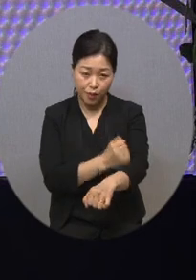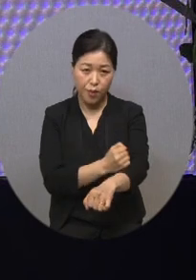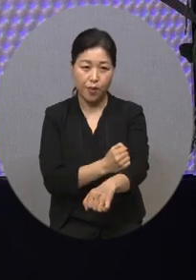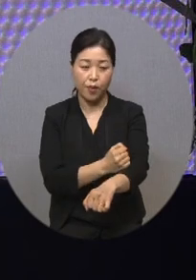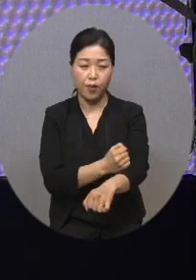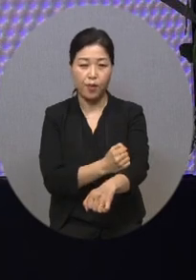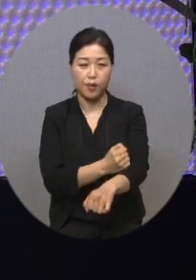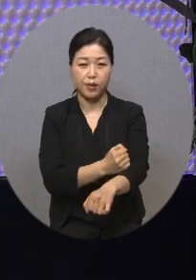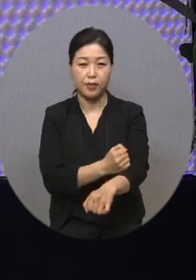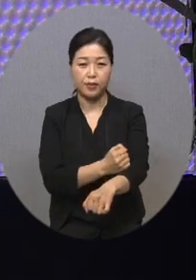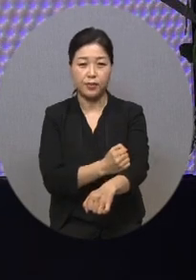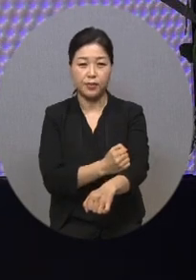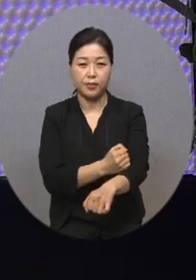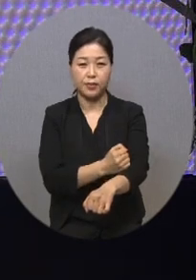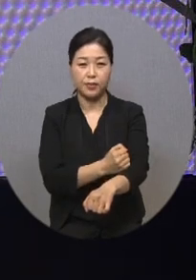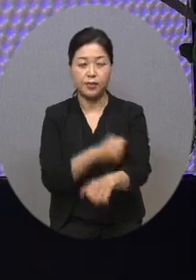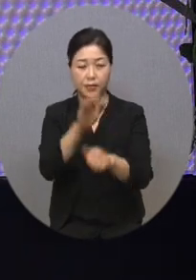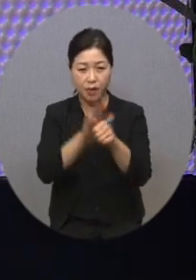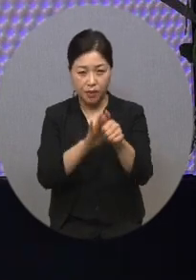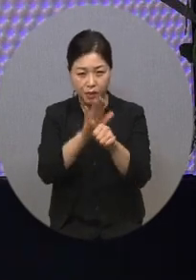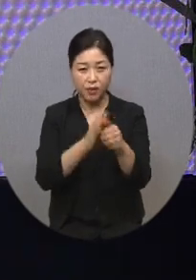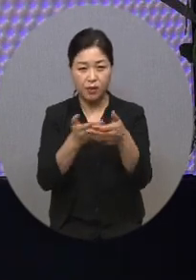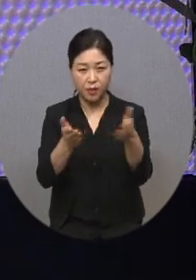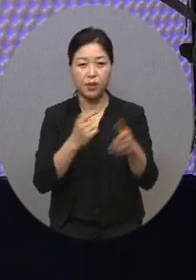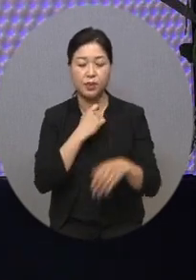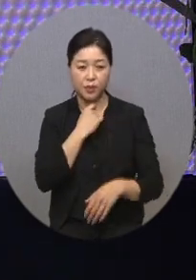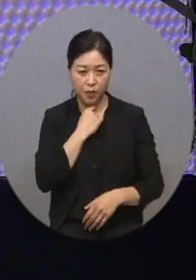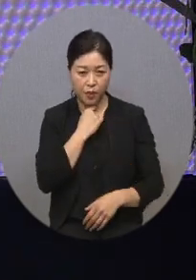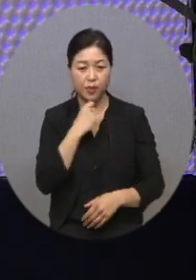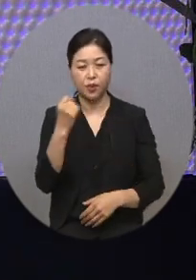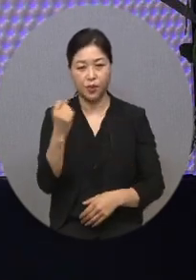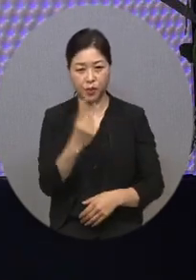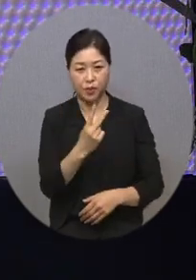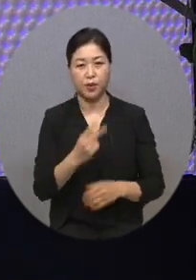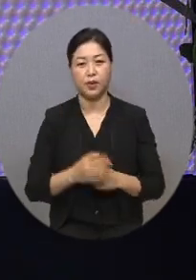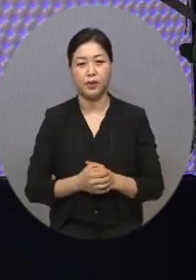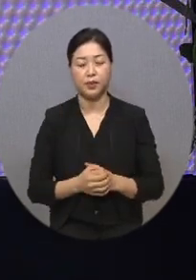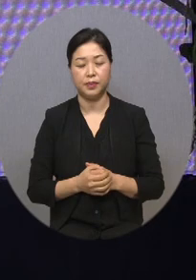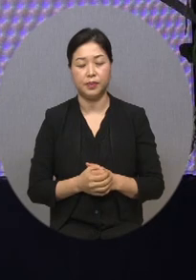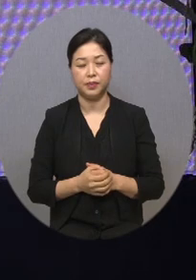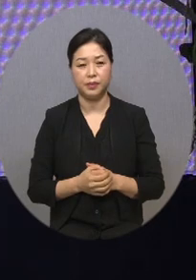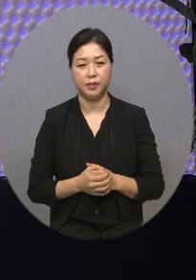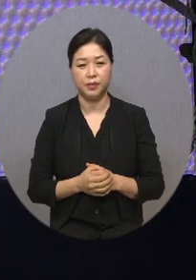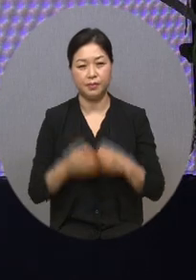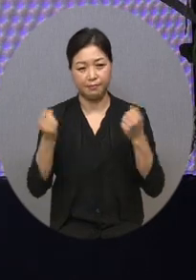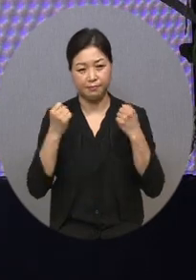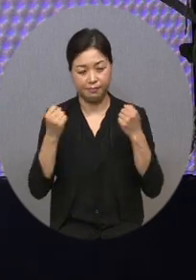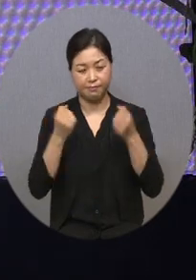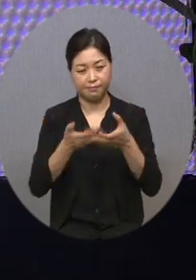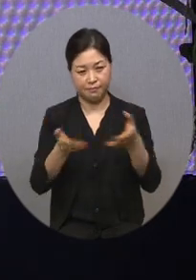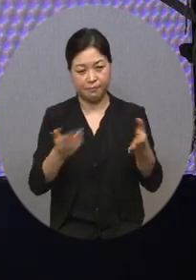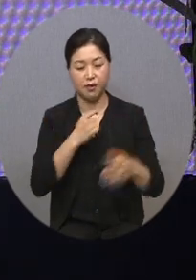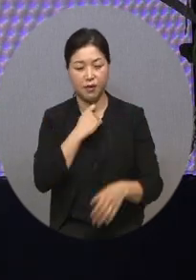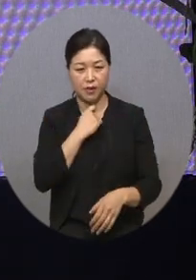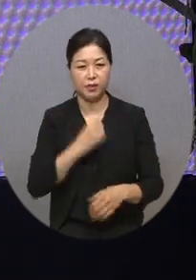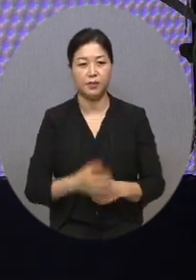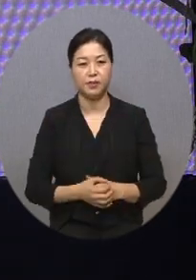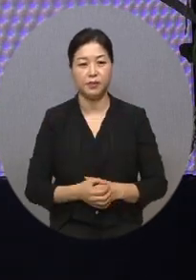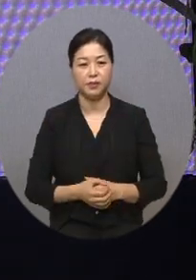정말 참 격려를 해드리고 정말 그 힘을 드리고